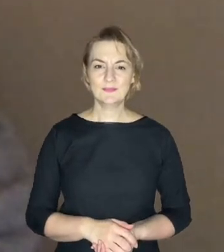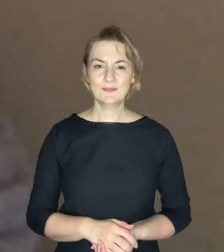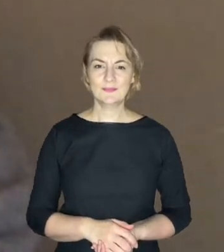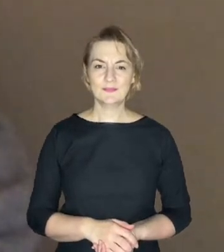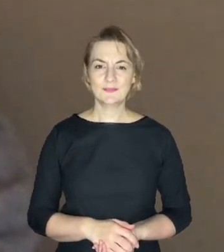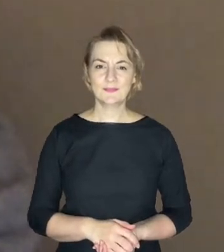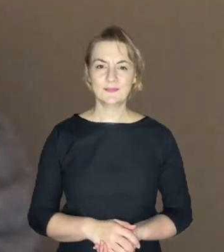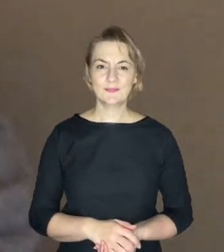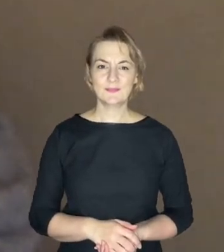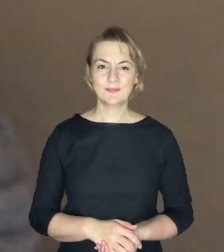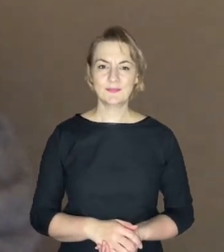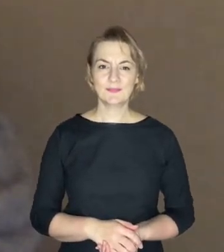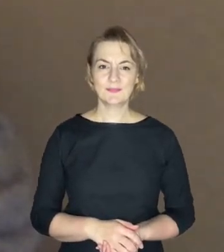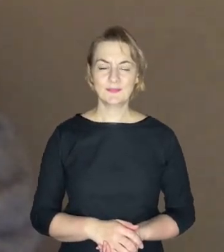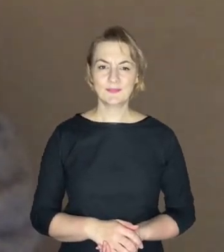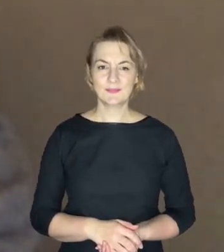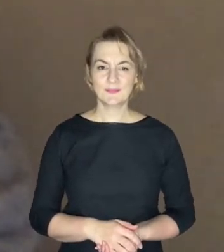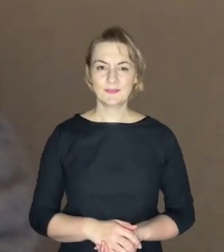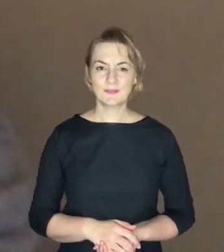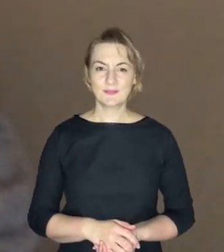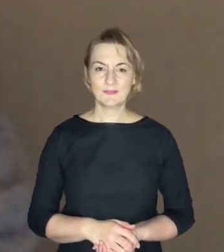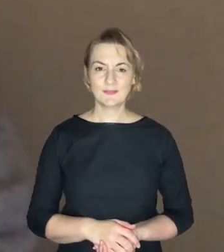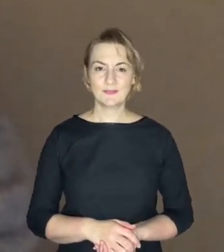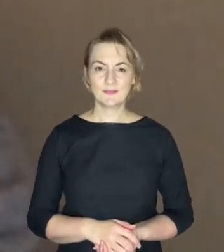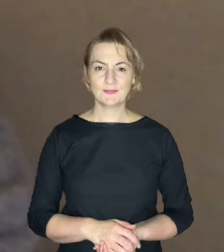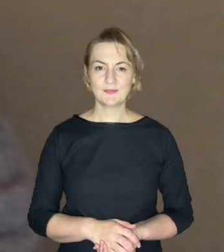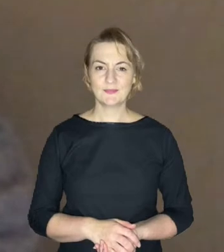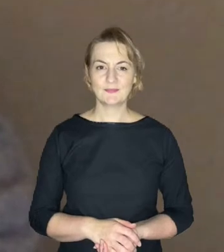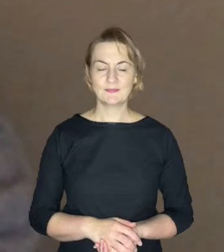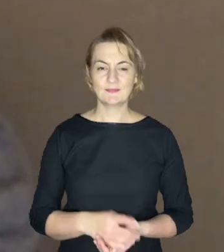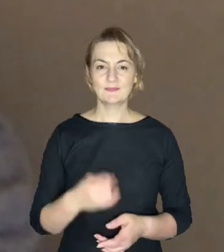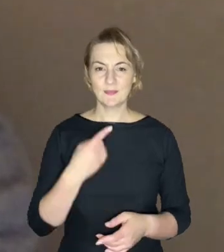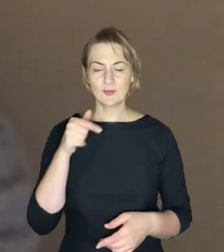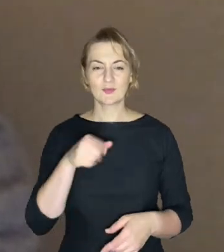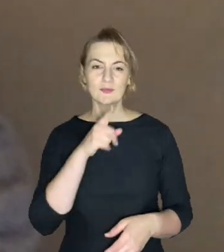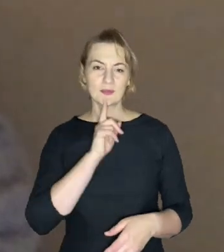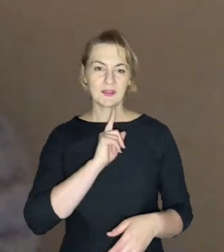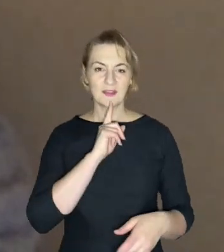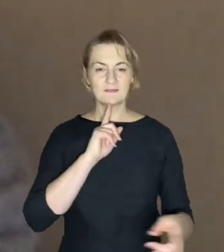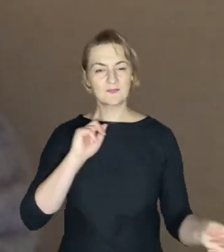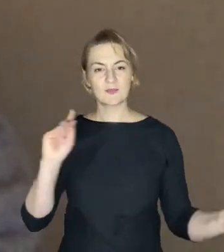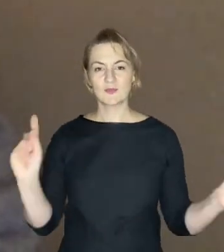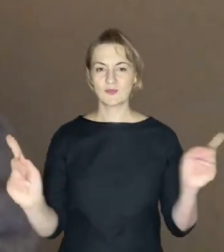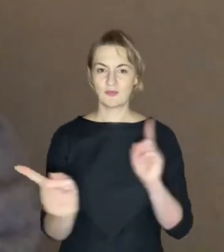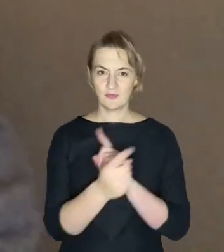tak powiem, tą rajską klątwę.